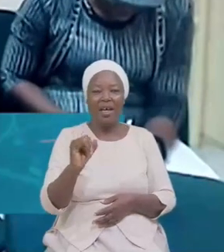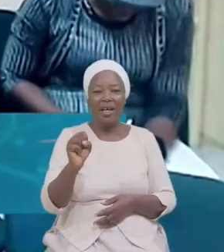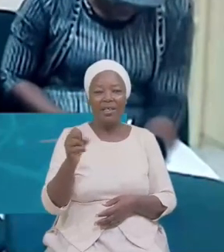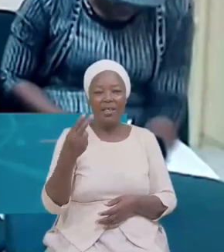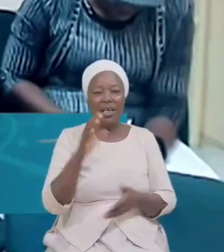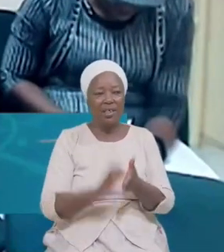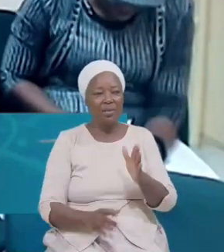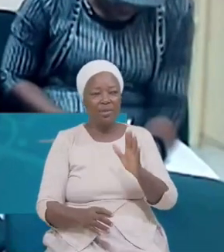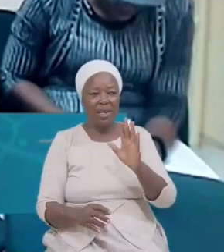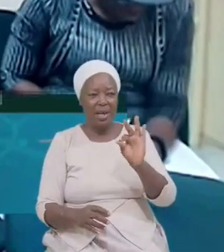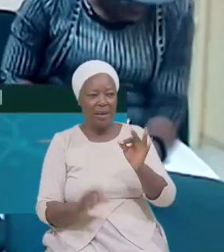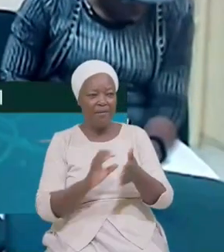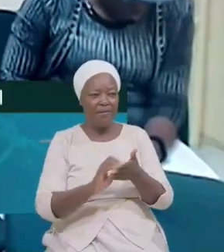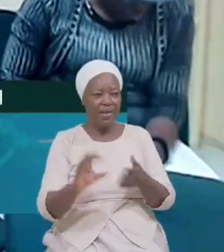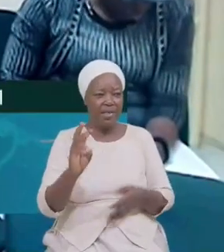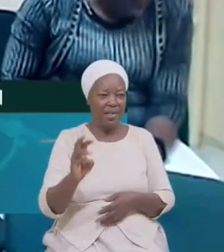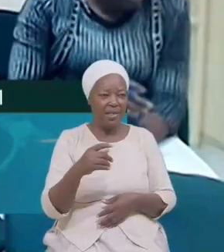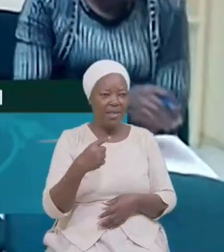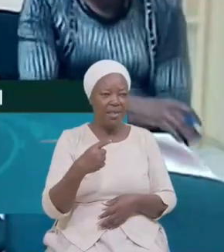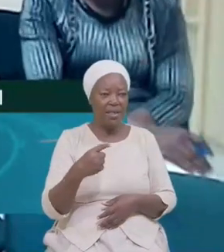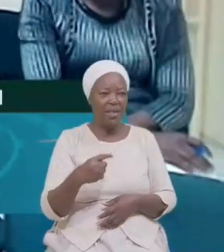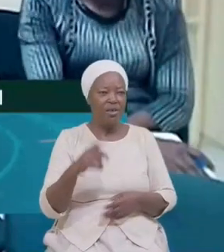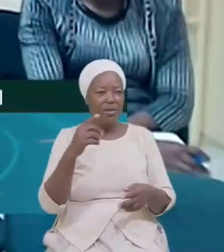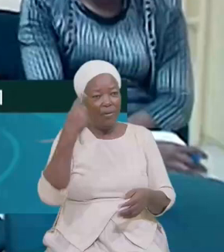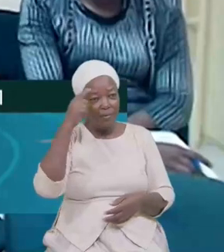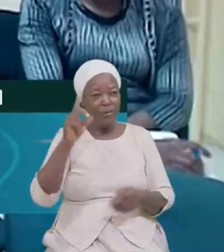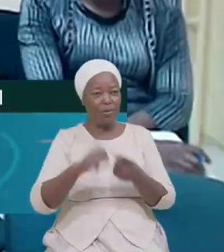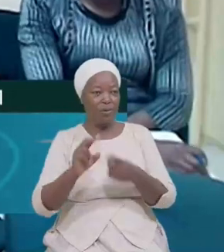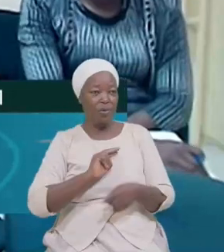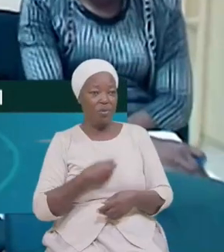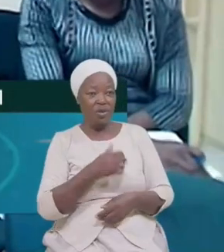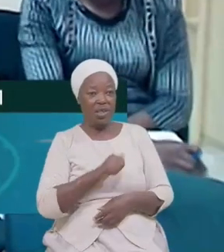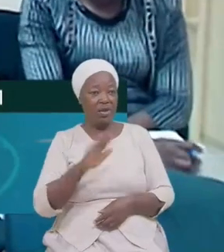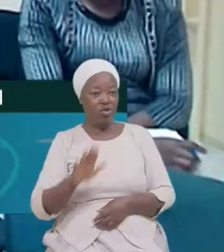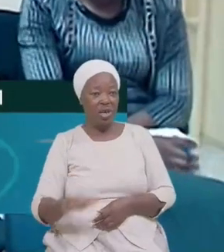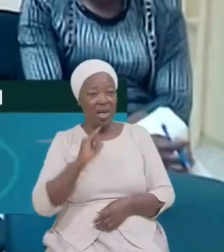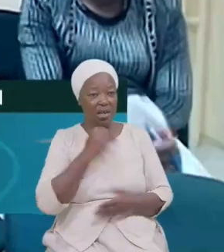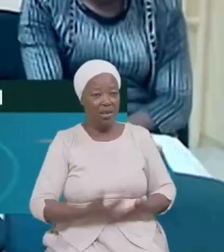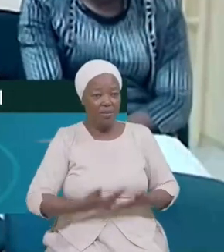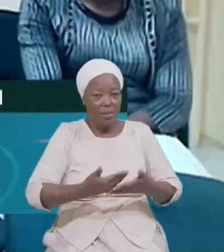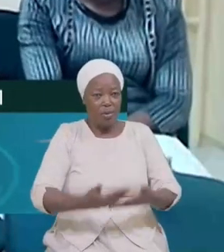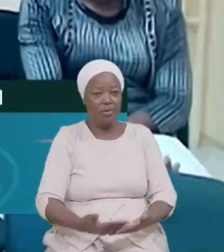le verset 6. Ésaïe 9, le verset 6 nous dit.